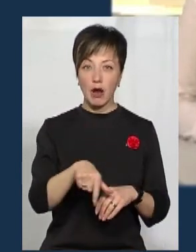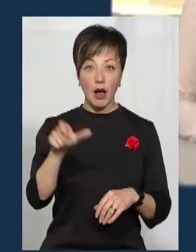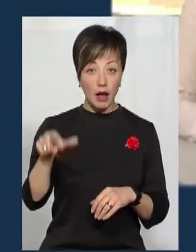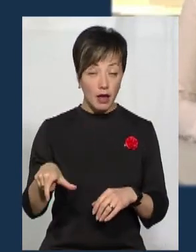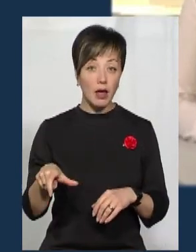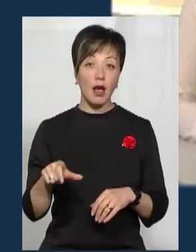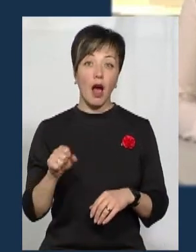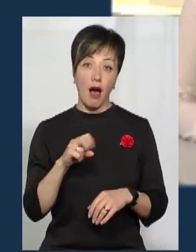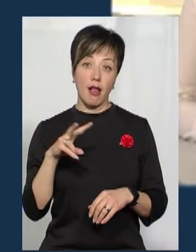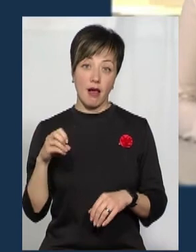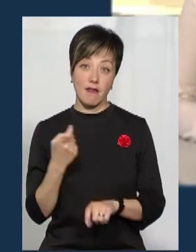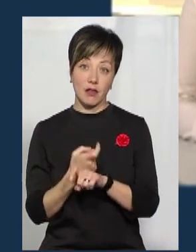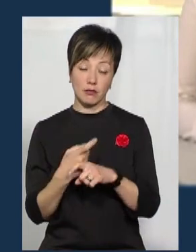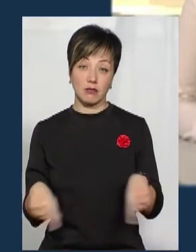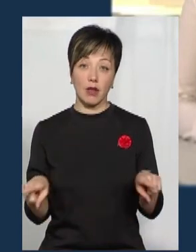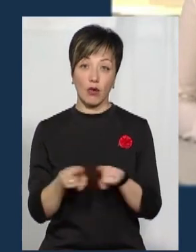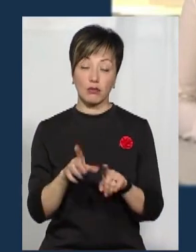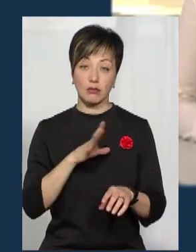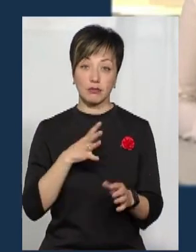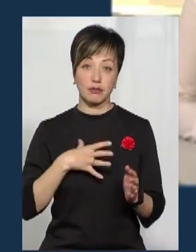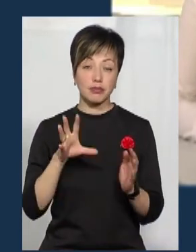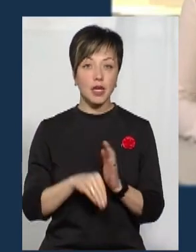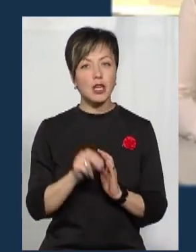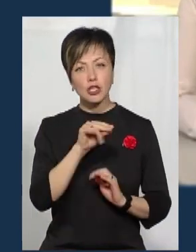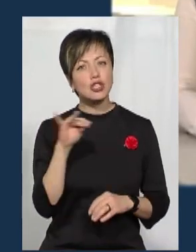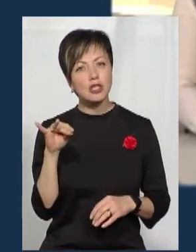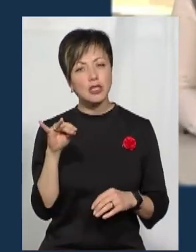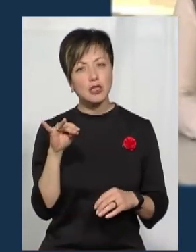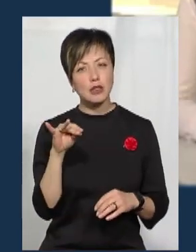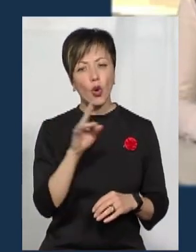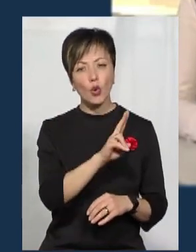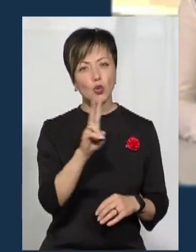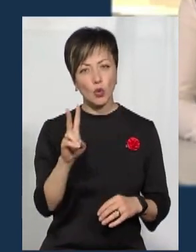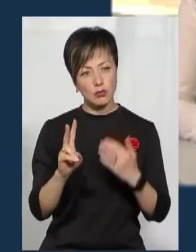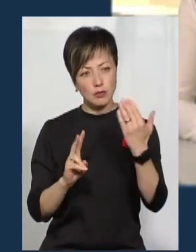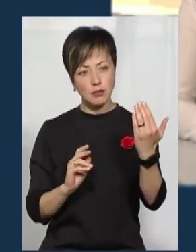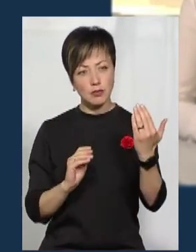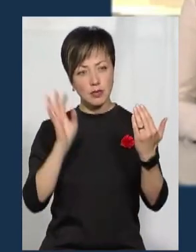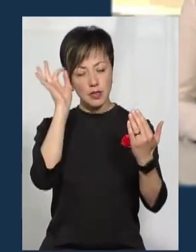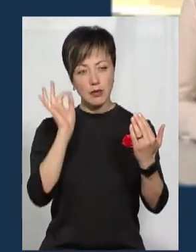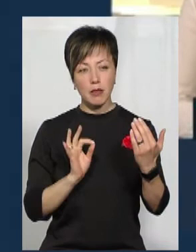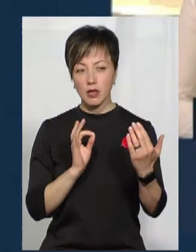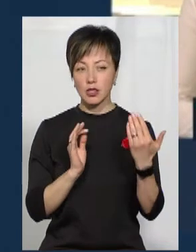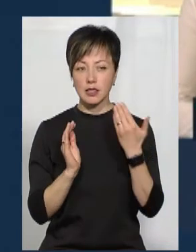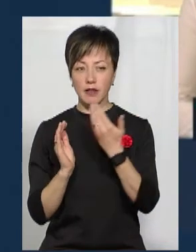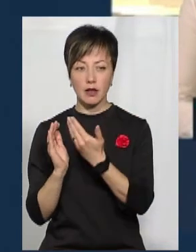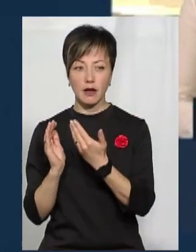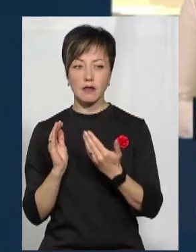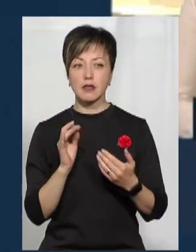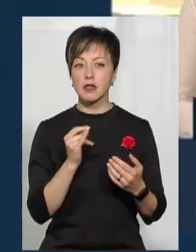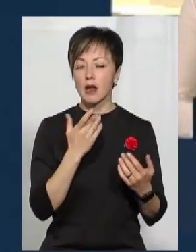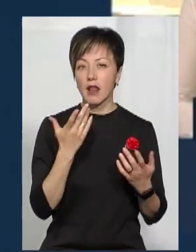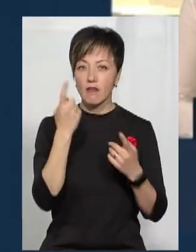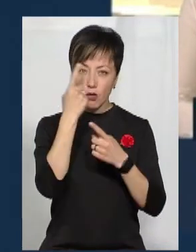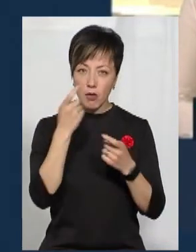і окупанти. Німецькі вояки. Чи зверталися, хтось звертався з Німеччини, до прикладу, за